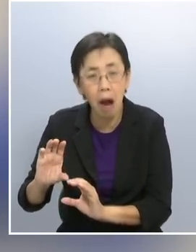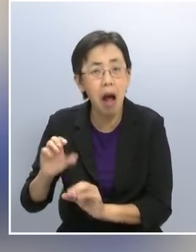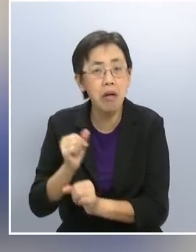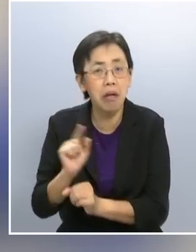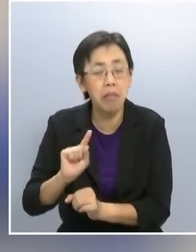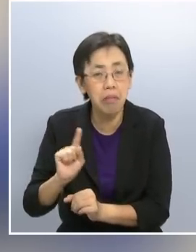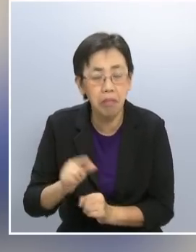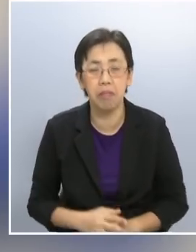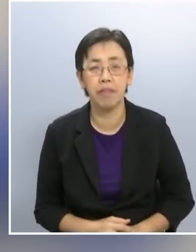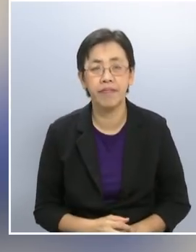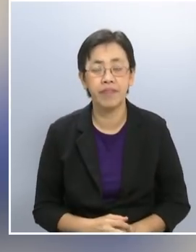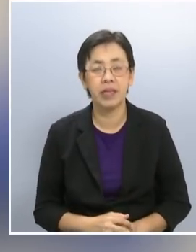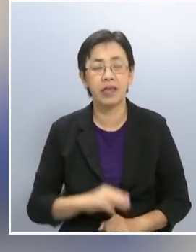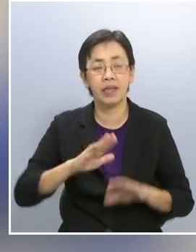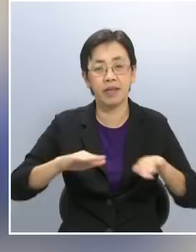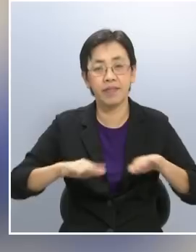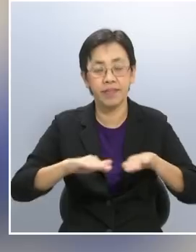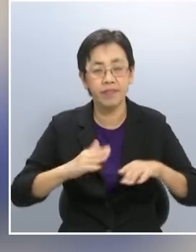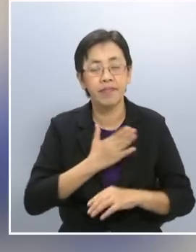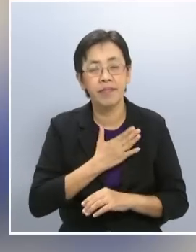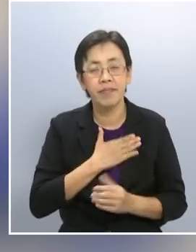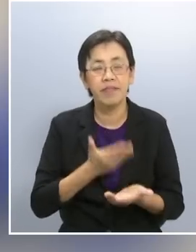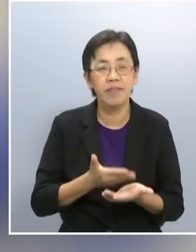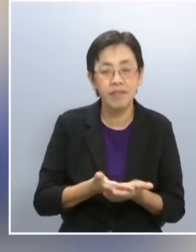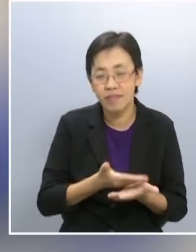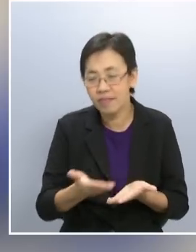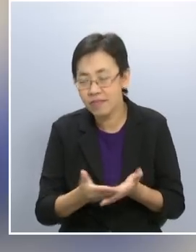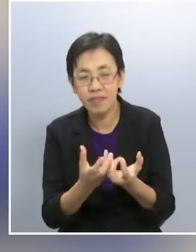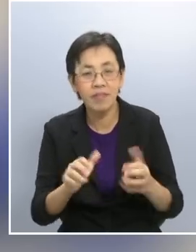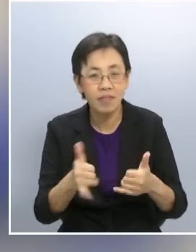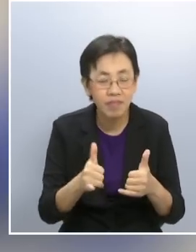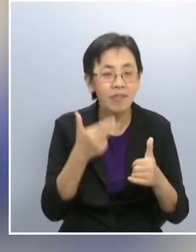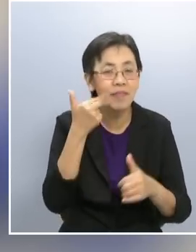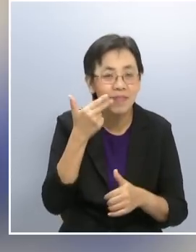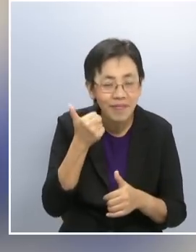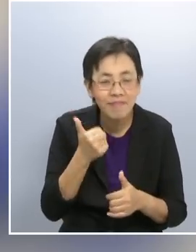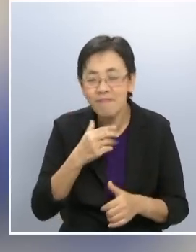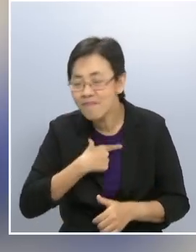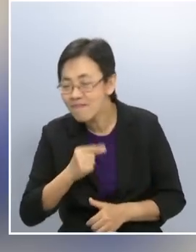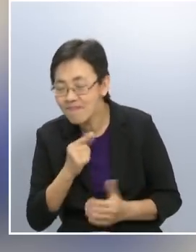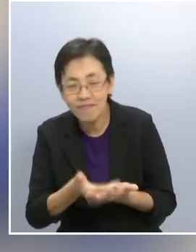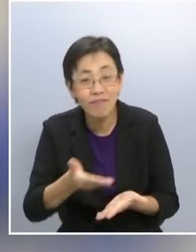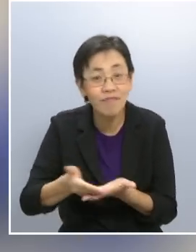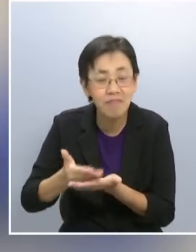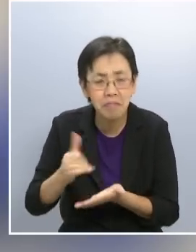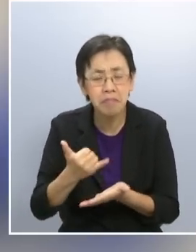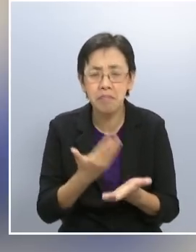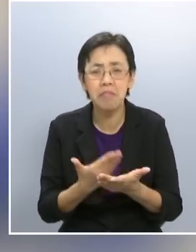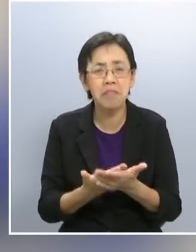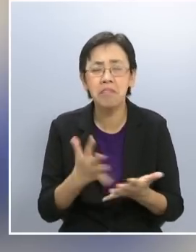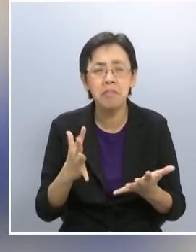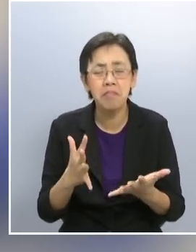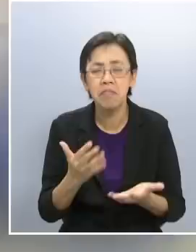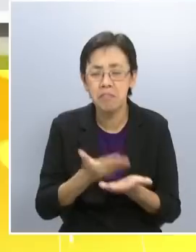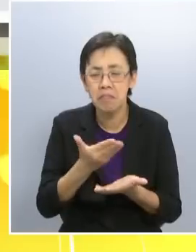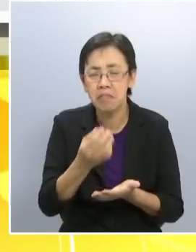ไงแล้วก็บอกว่าตอนเด็กๆตัวเองก็ใช้เงินกับพวกของเล่นขนมหรือใช้ไปกับความพอใจบางวันไม่มีเงินจะใช้ซื้ออาห